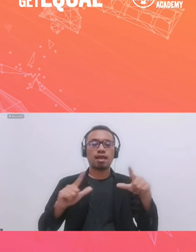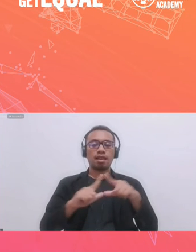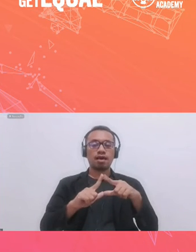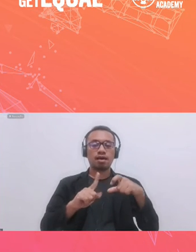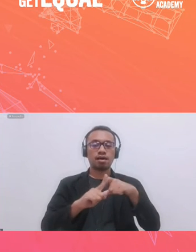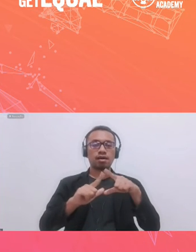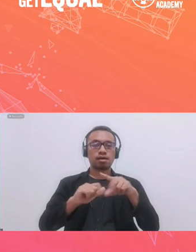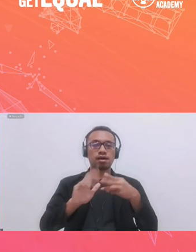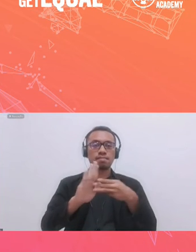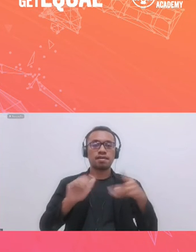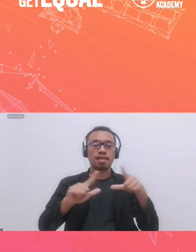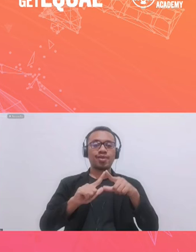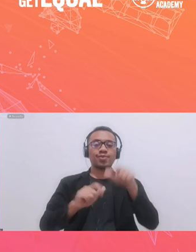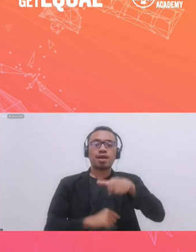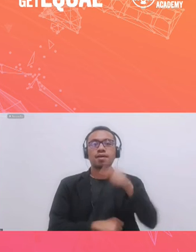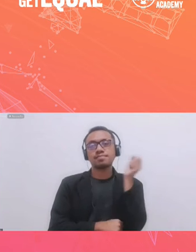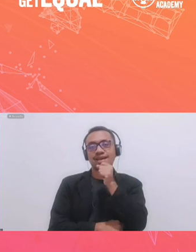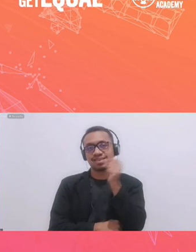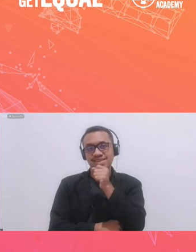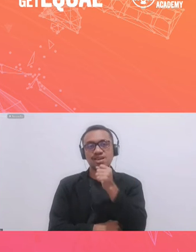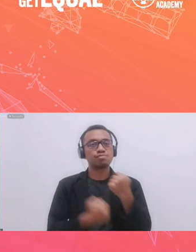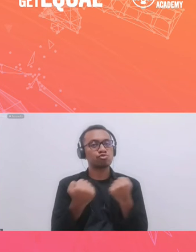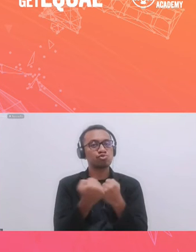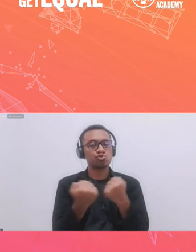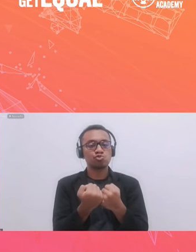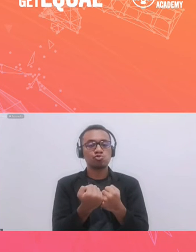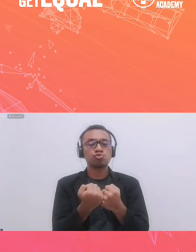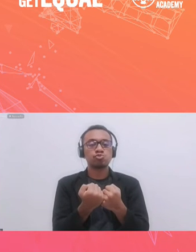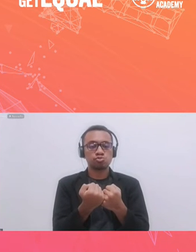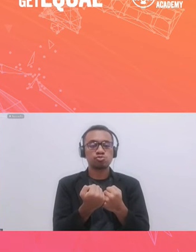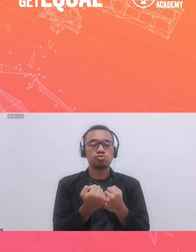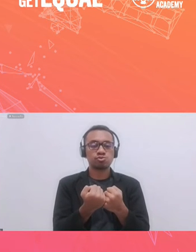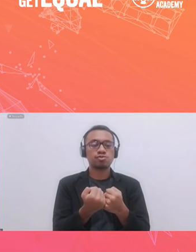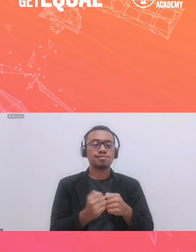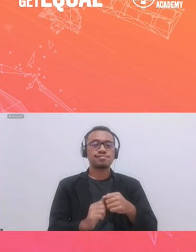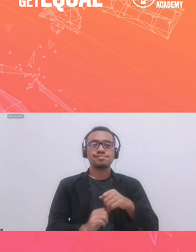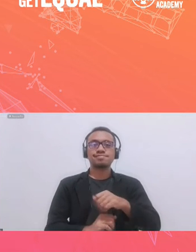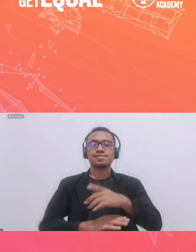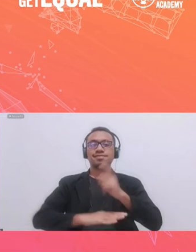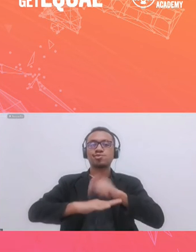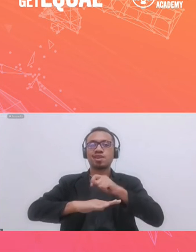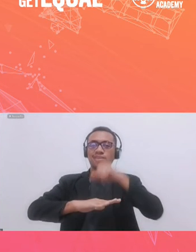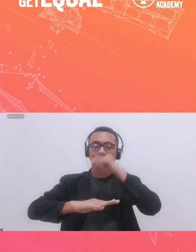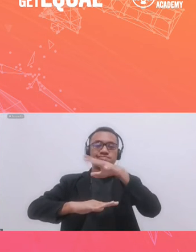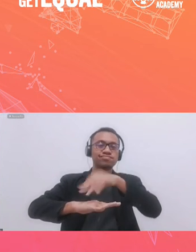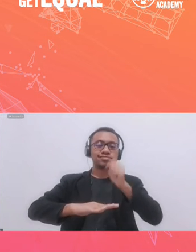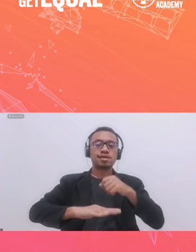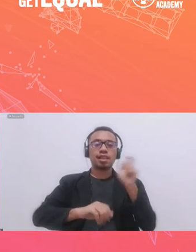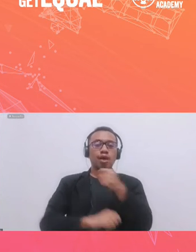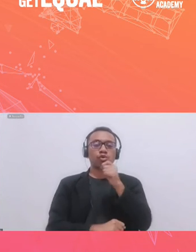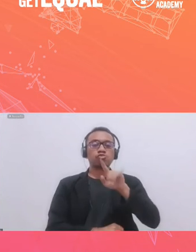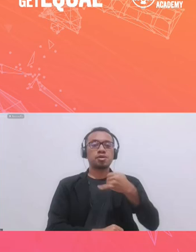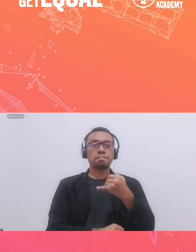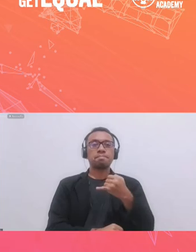Lala Karmela adalah seorang penyanyi yang juga mendukung gerakan Girls Takeover 2020 dengan judul lagu Satu Jam Saja.